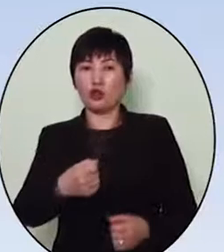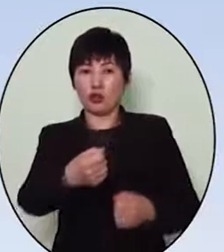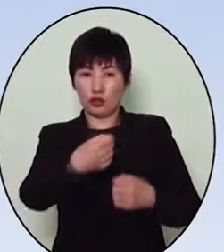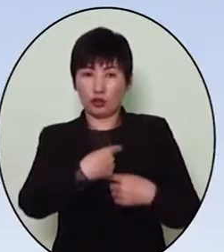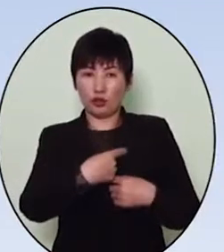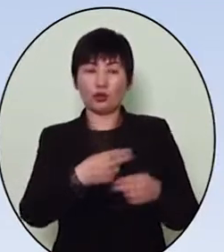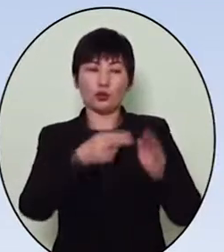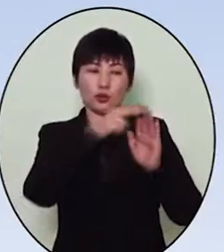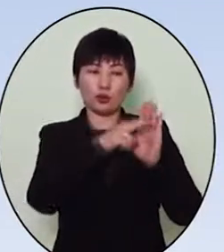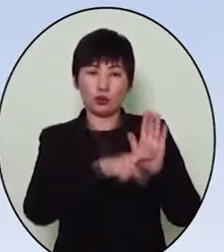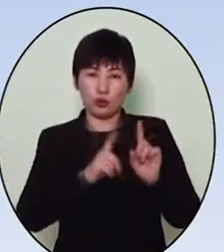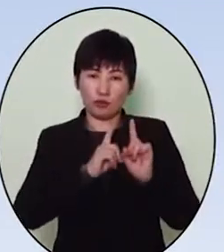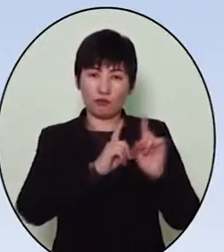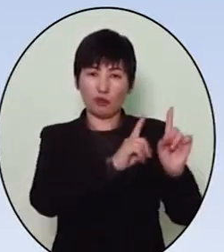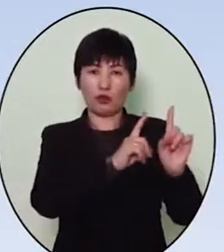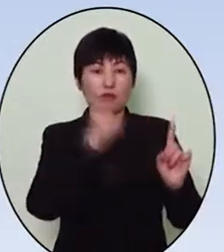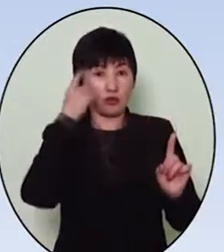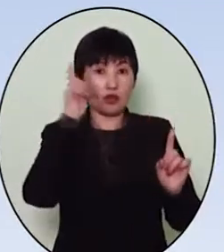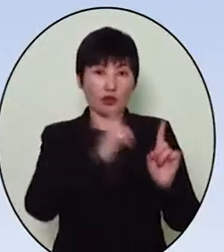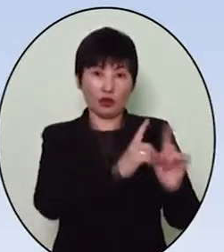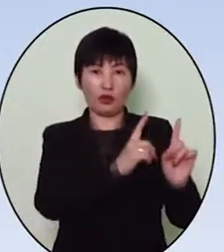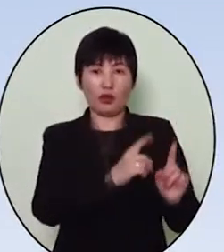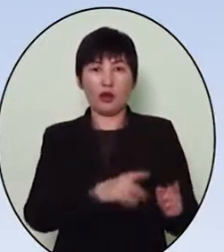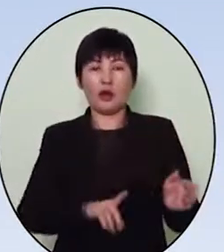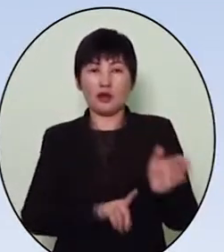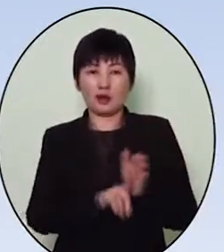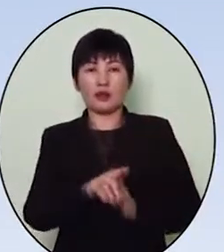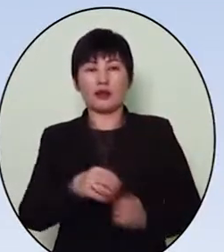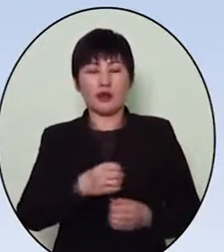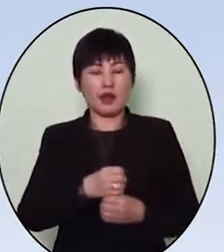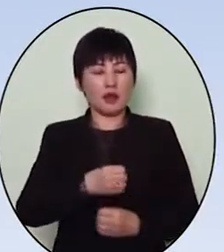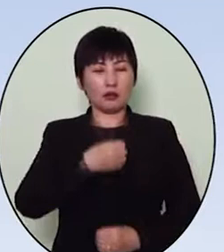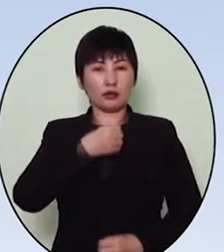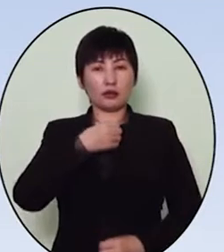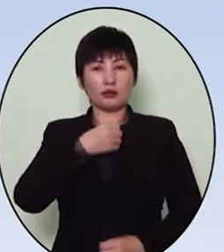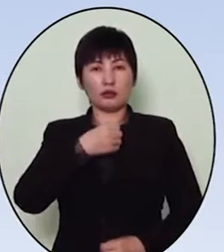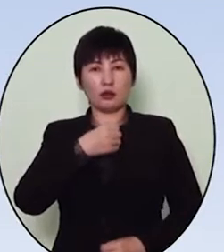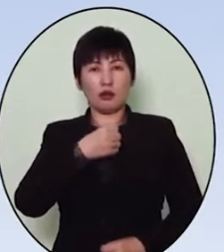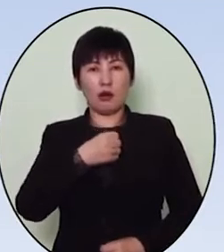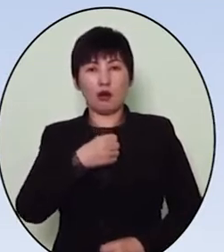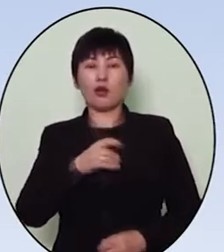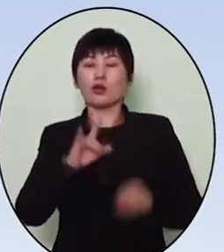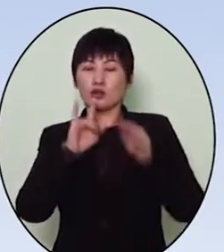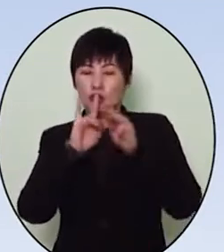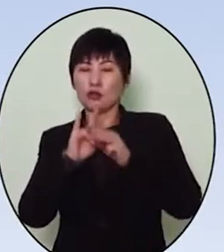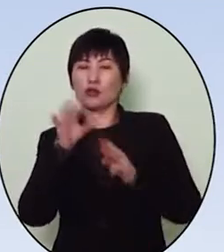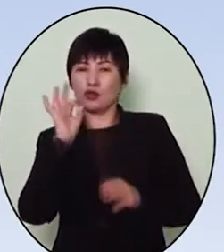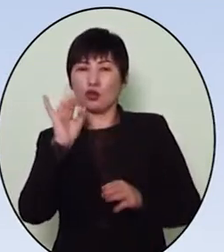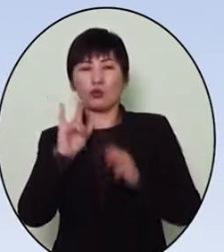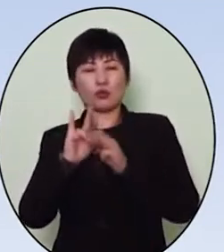зориулж дүрм зохиоцгоё. Нэгдүгээрт, эрүүл тэгш нуруутай хүүхэд цих